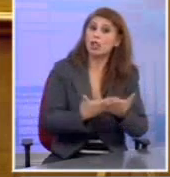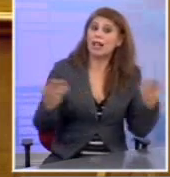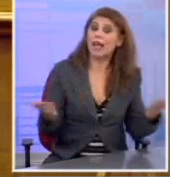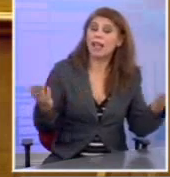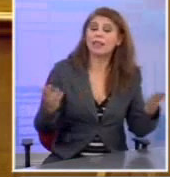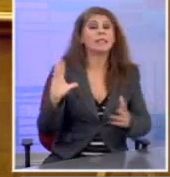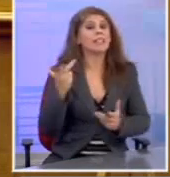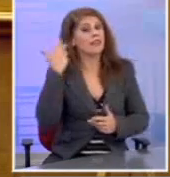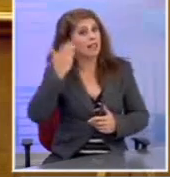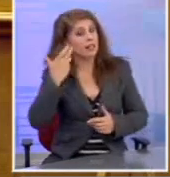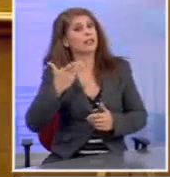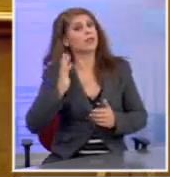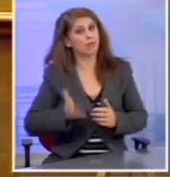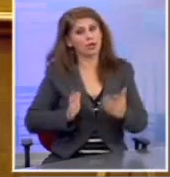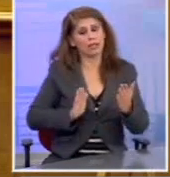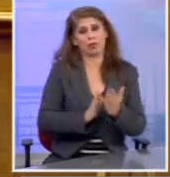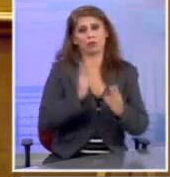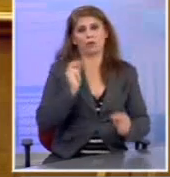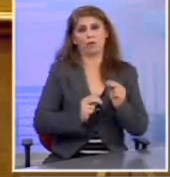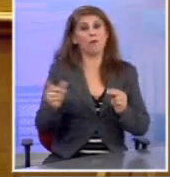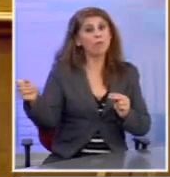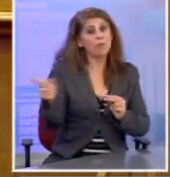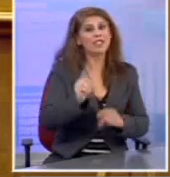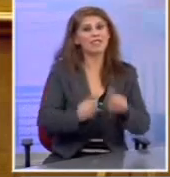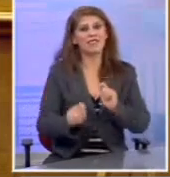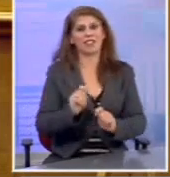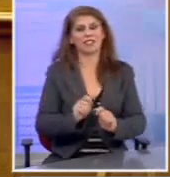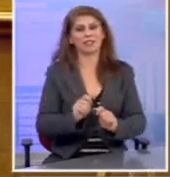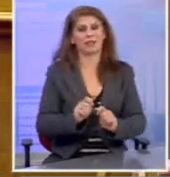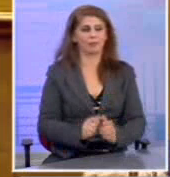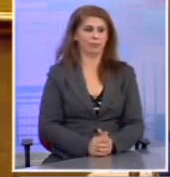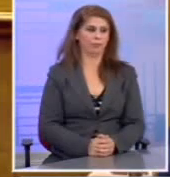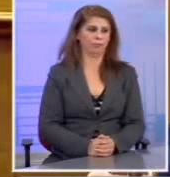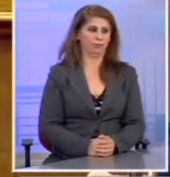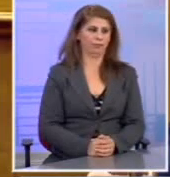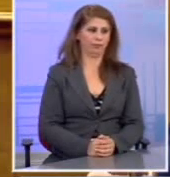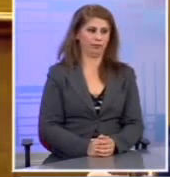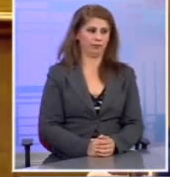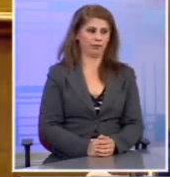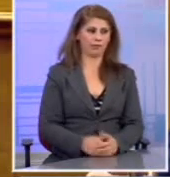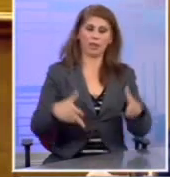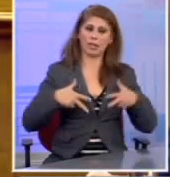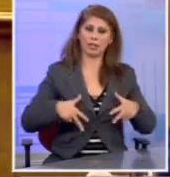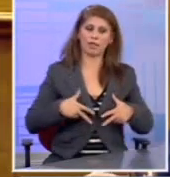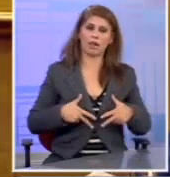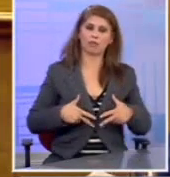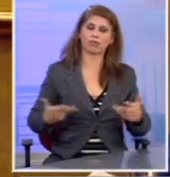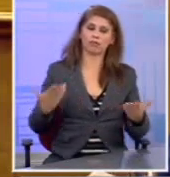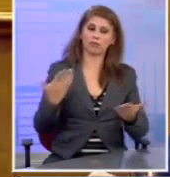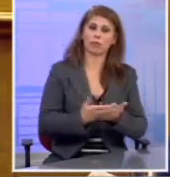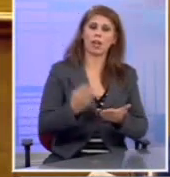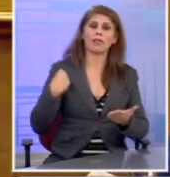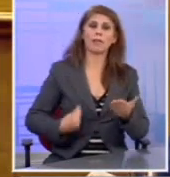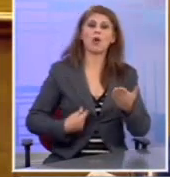φαντάζεστε ότι μπορεί να αντιμετωπιστεί το πρόβλημα που εσείς δημιουργήσατε? κυβέρνηση έχει καταθέσει σε δημόσιο διάλογο μια